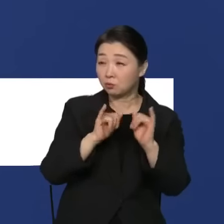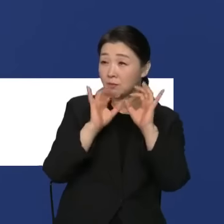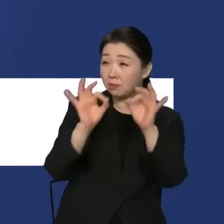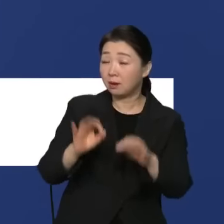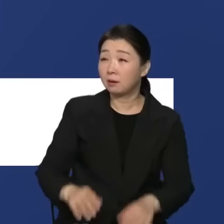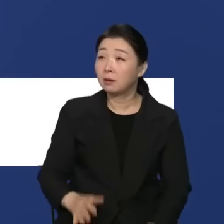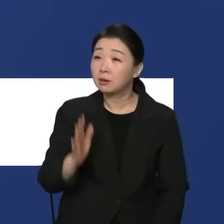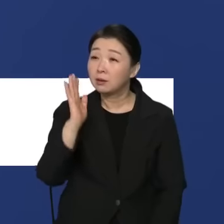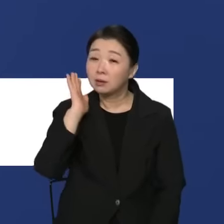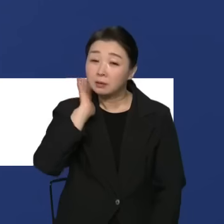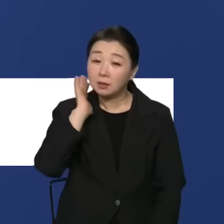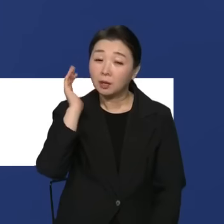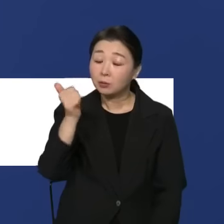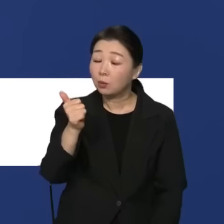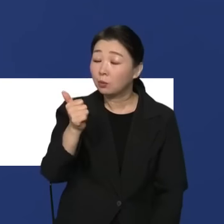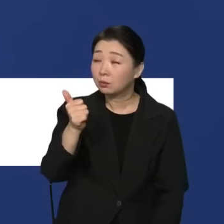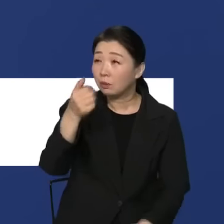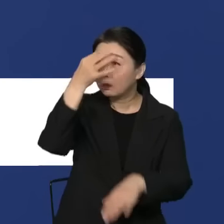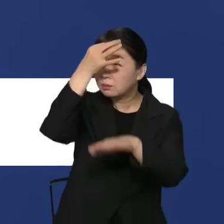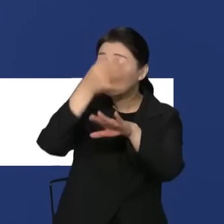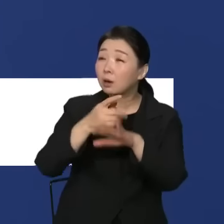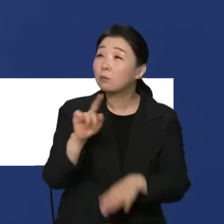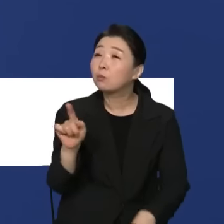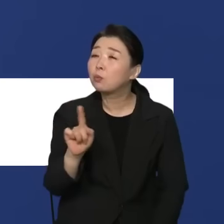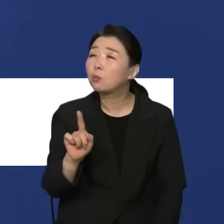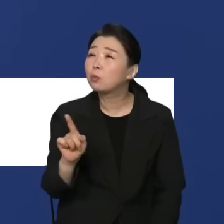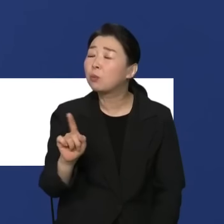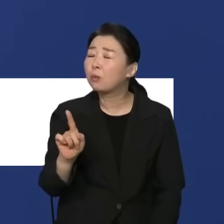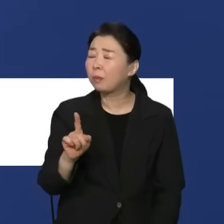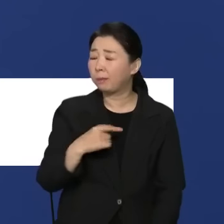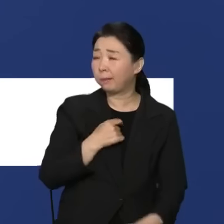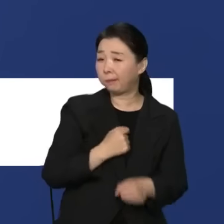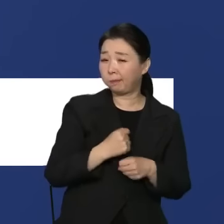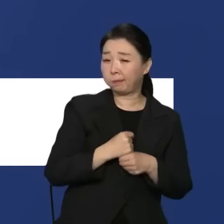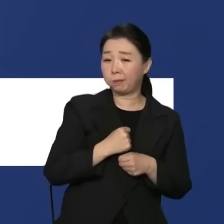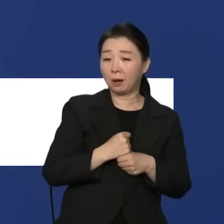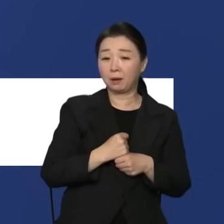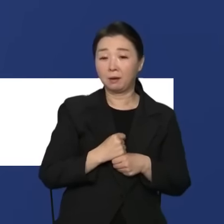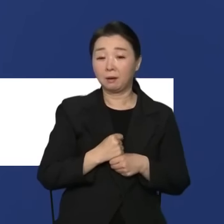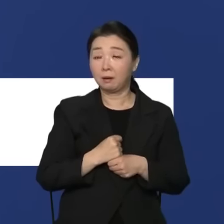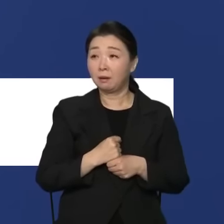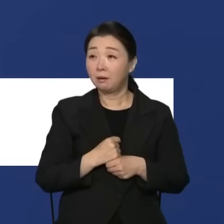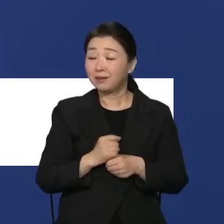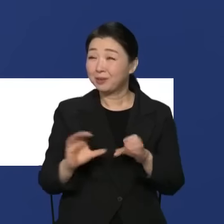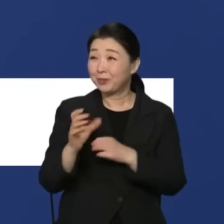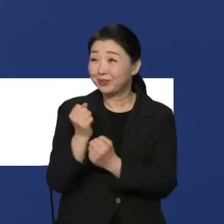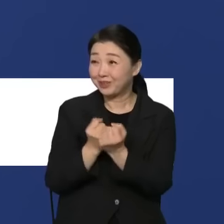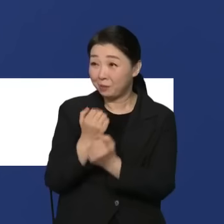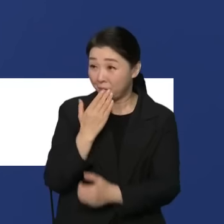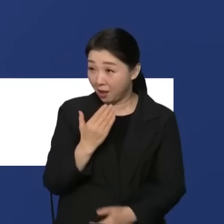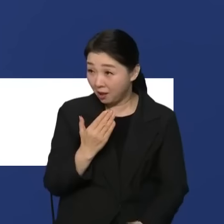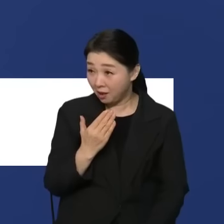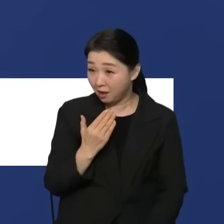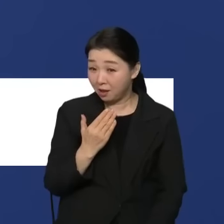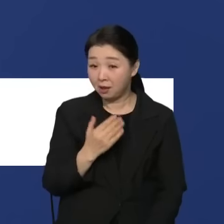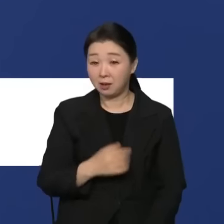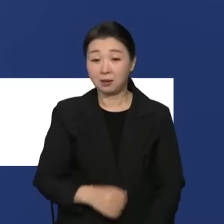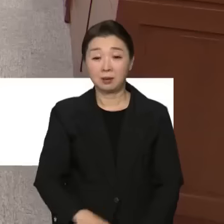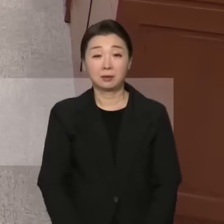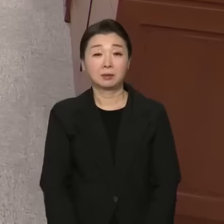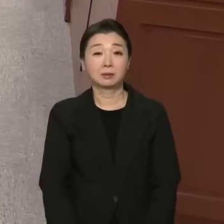과연 대통령께서 무엇에 대해서 우리에게 사과를 했는지 어리둥절할 것 같습니다. 여기에 대해서 보충 설명해 주실 수